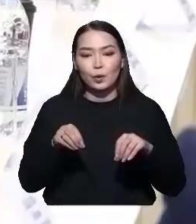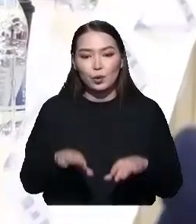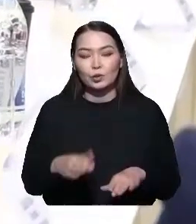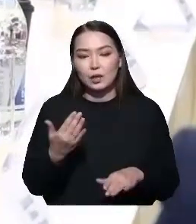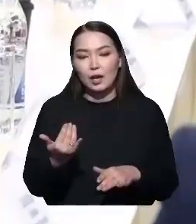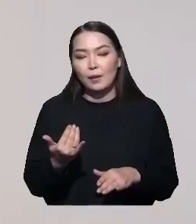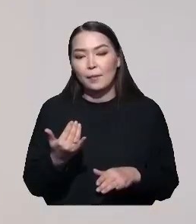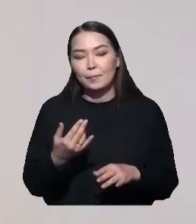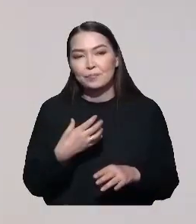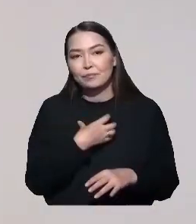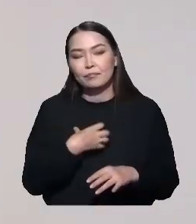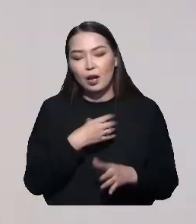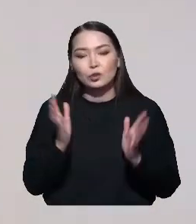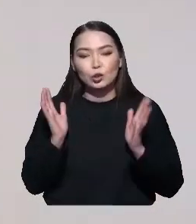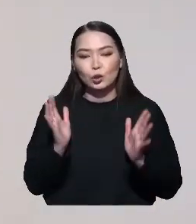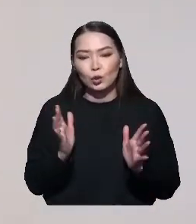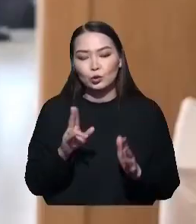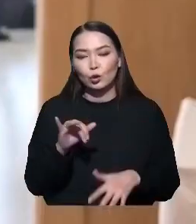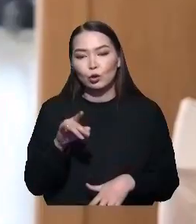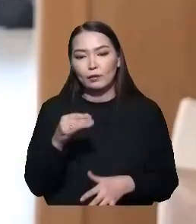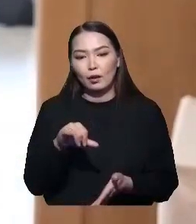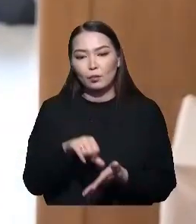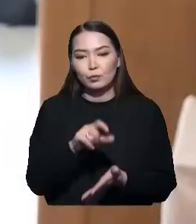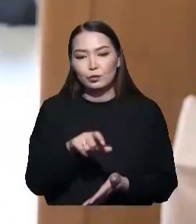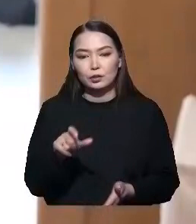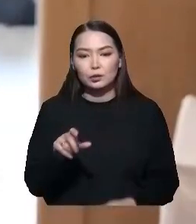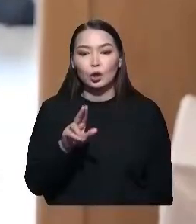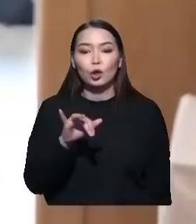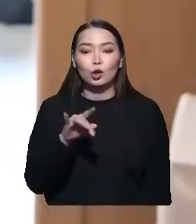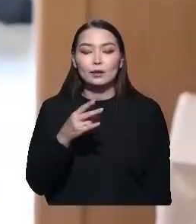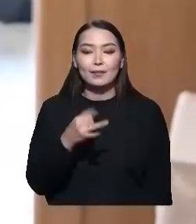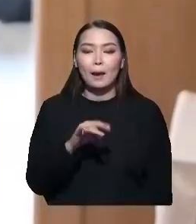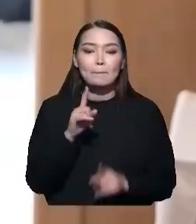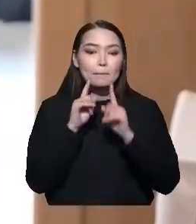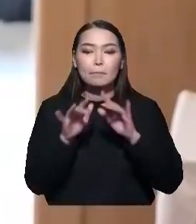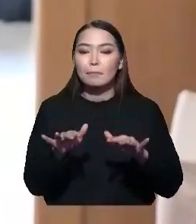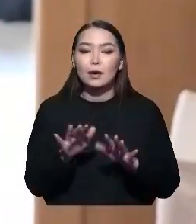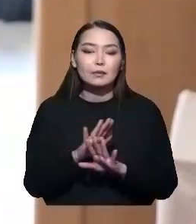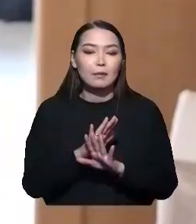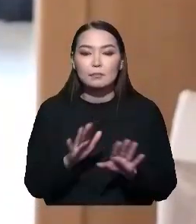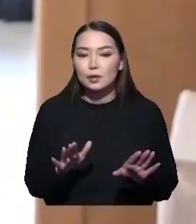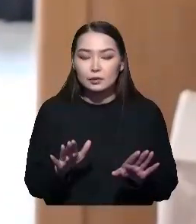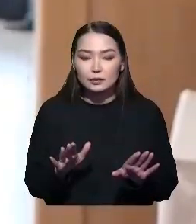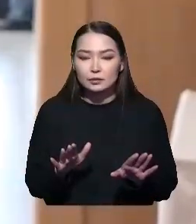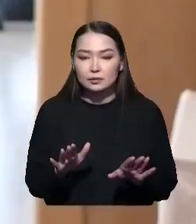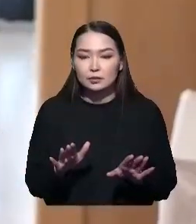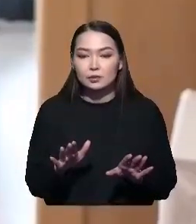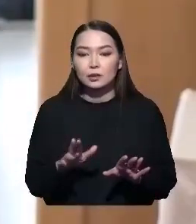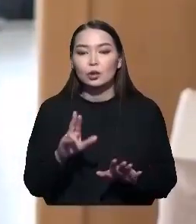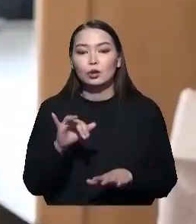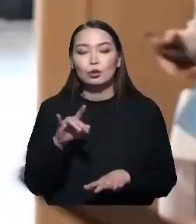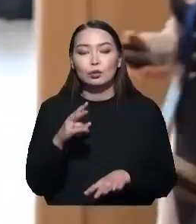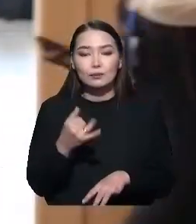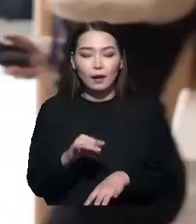ретінде маңызы зор, дейді құрылтай мүшелері. Құрылтай парламент емес, алайда құрылтай қазаққа